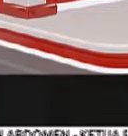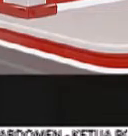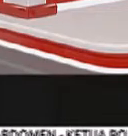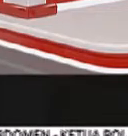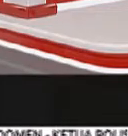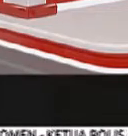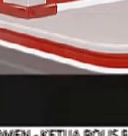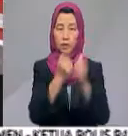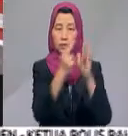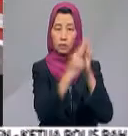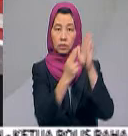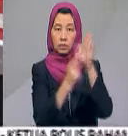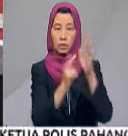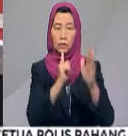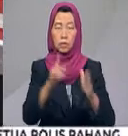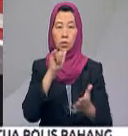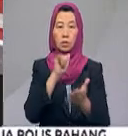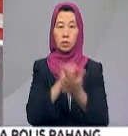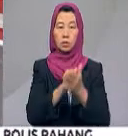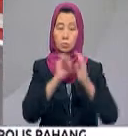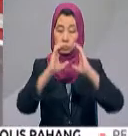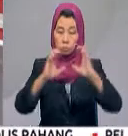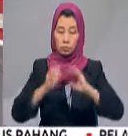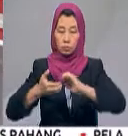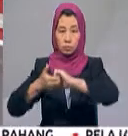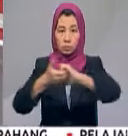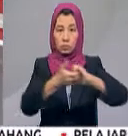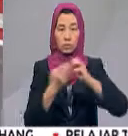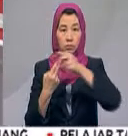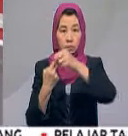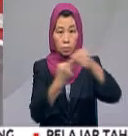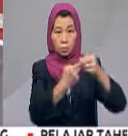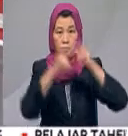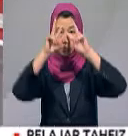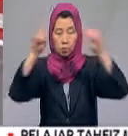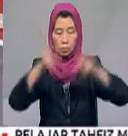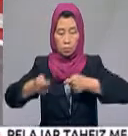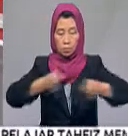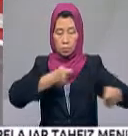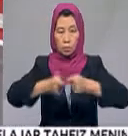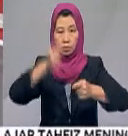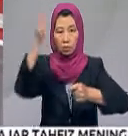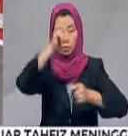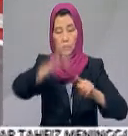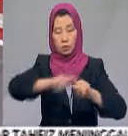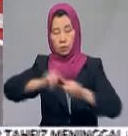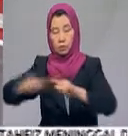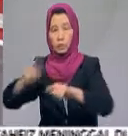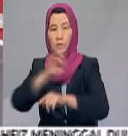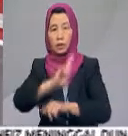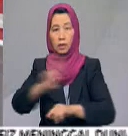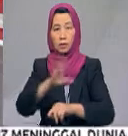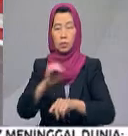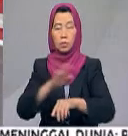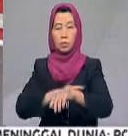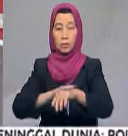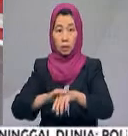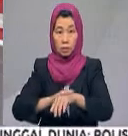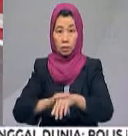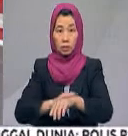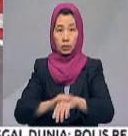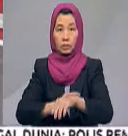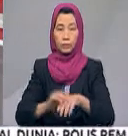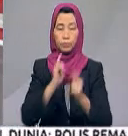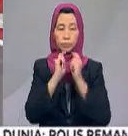berteraskan syariat Islam merupakan resepi kepada perpaduan dan keharmonian pemerintahan negara berbilang agama dan bangsa. Titah Yang